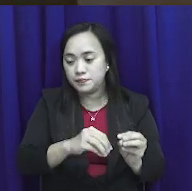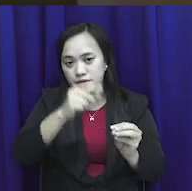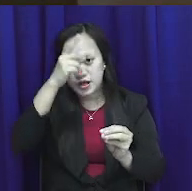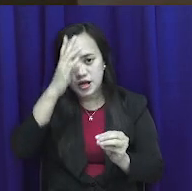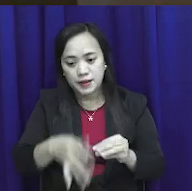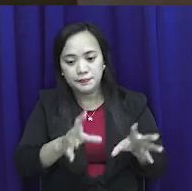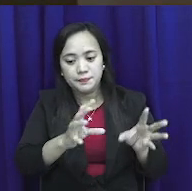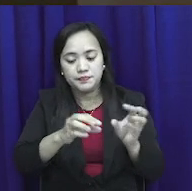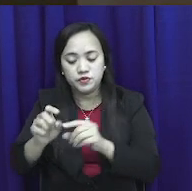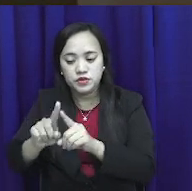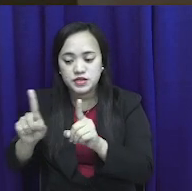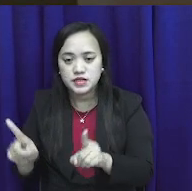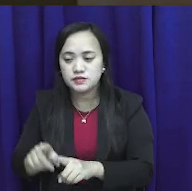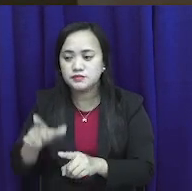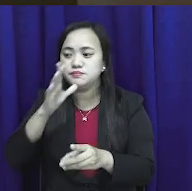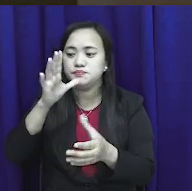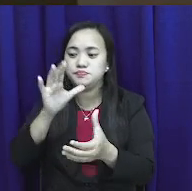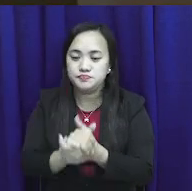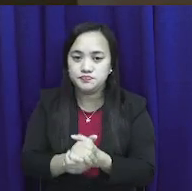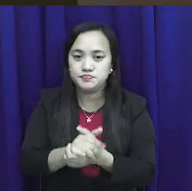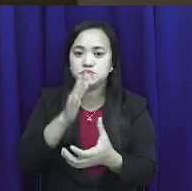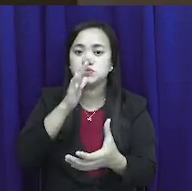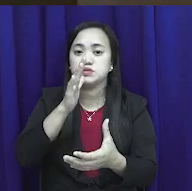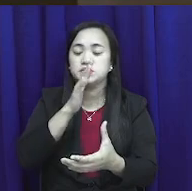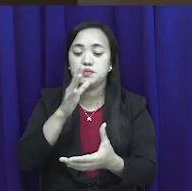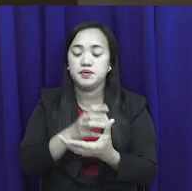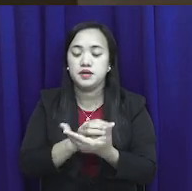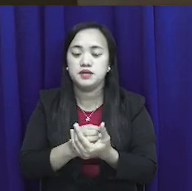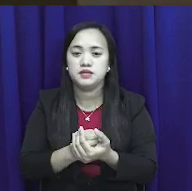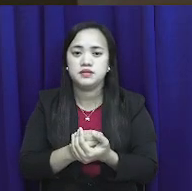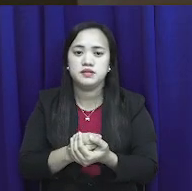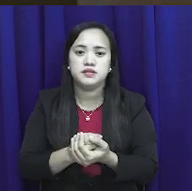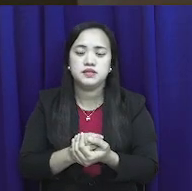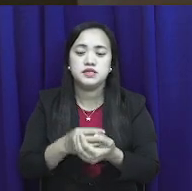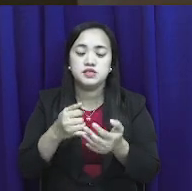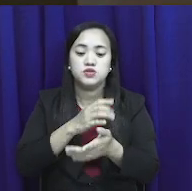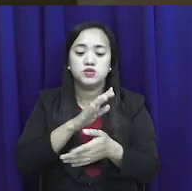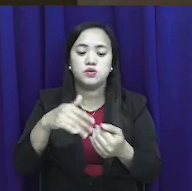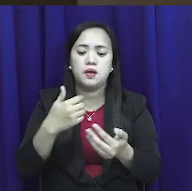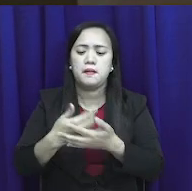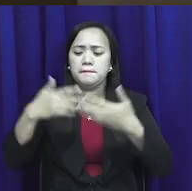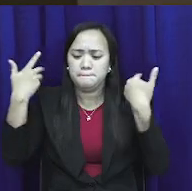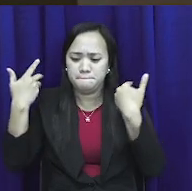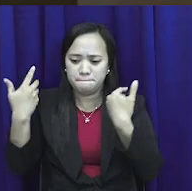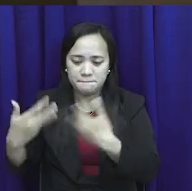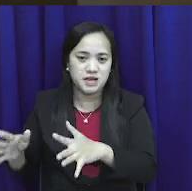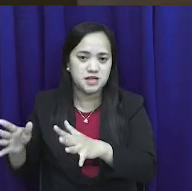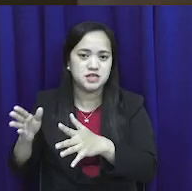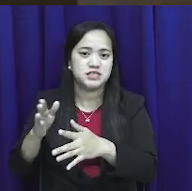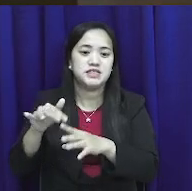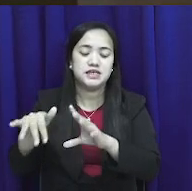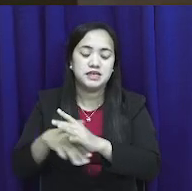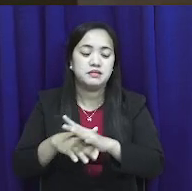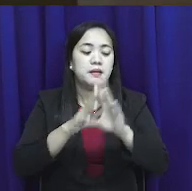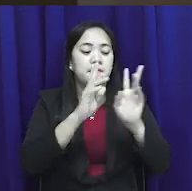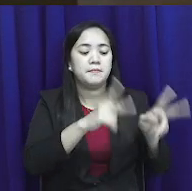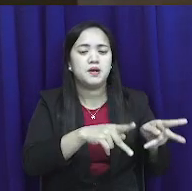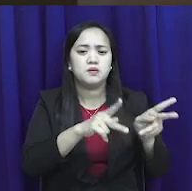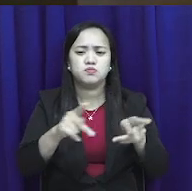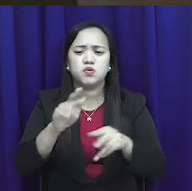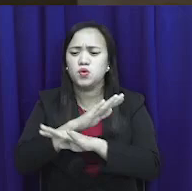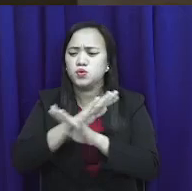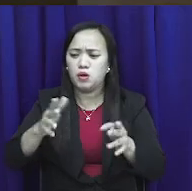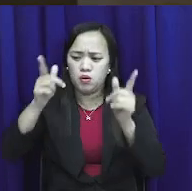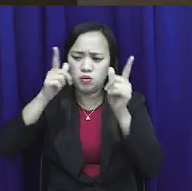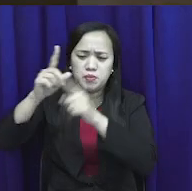babae at kayo na rin nilagay ng Diyos sa posisyon ng pagiging anak tapos na kayo sa preparation niyo Huwag niyong balikan yun